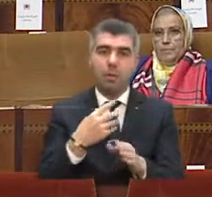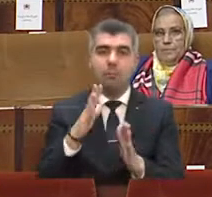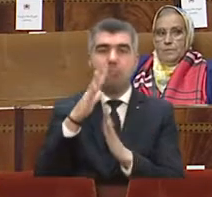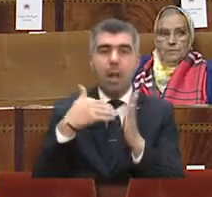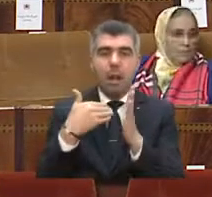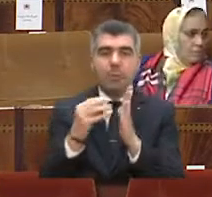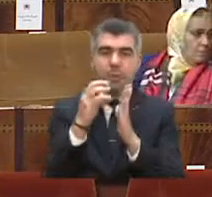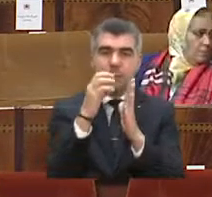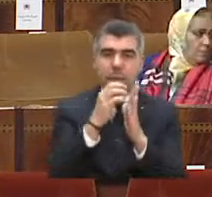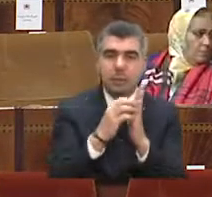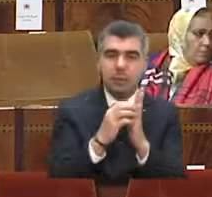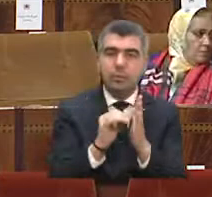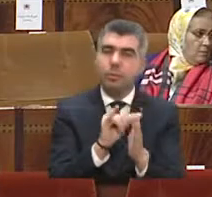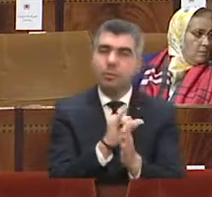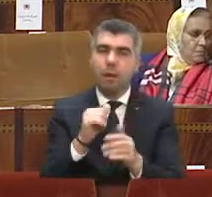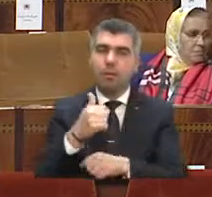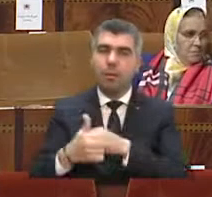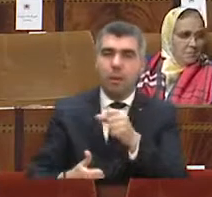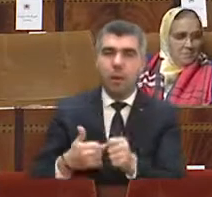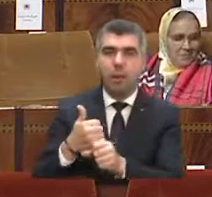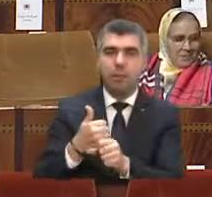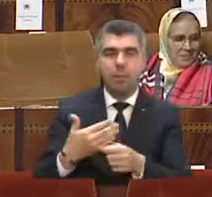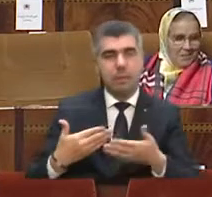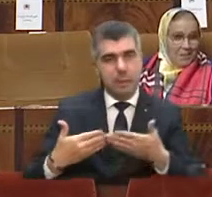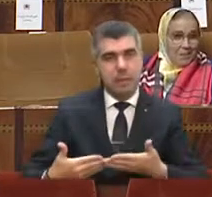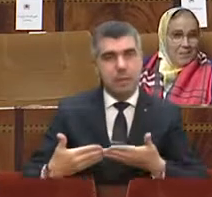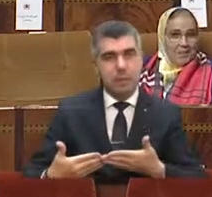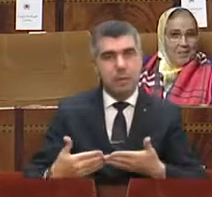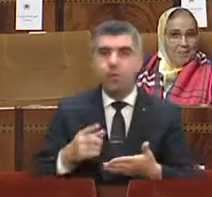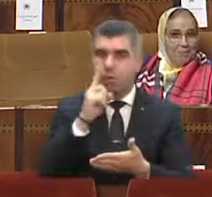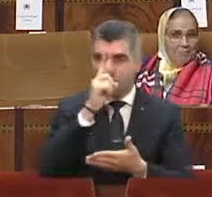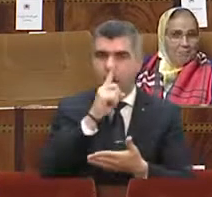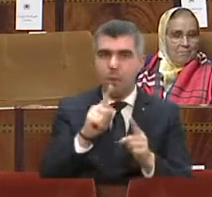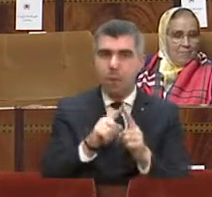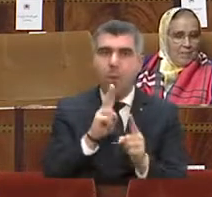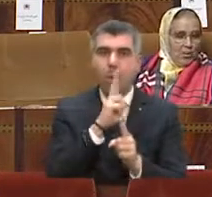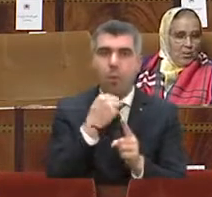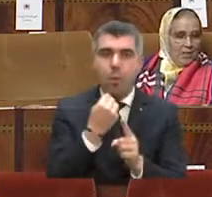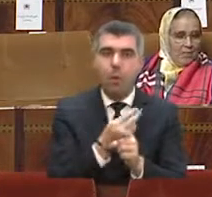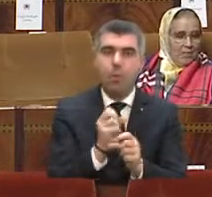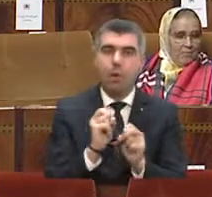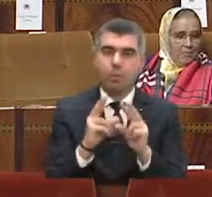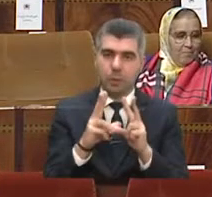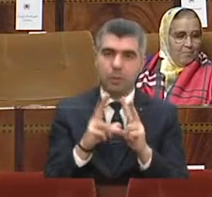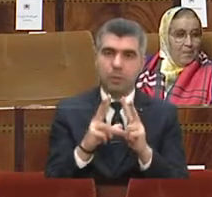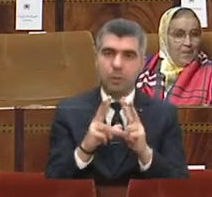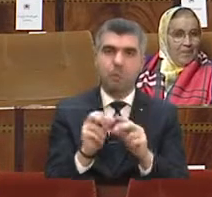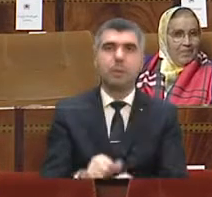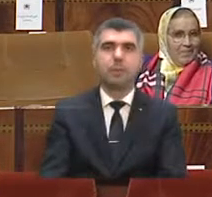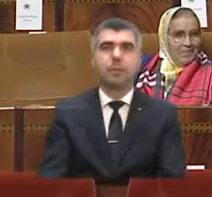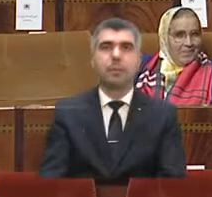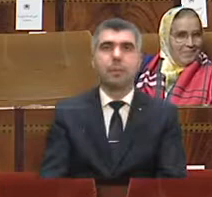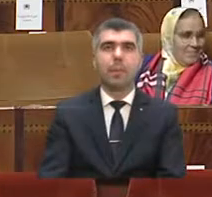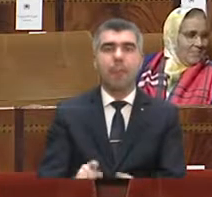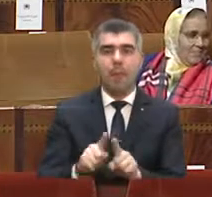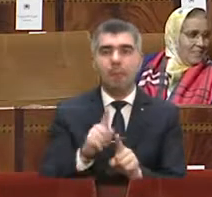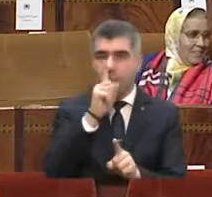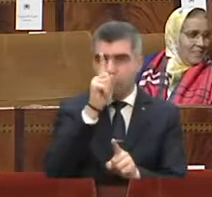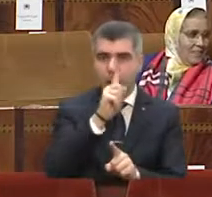ولكن للأسف لم تكن. ولكن الآن احنا نثق في هذه الحكومة ومأكدين بأن كيف ما قلتوا